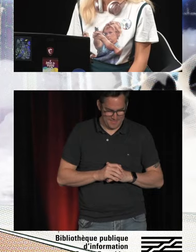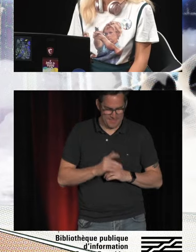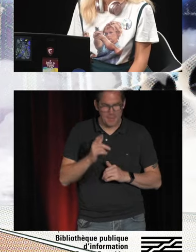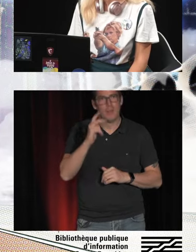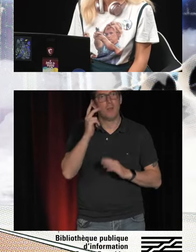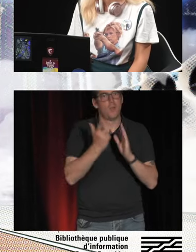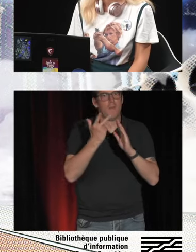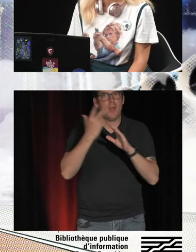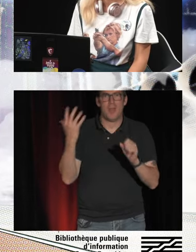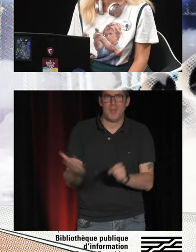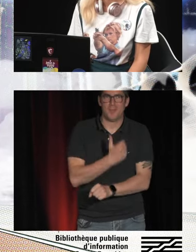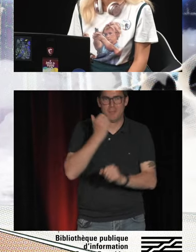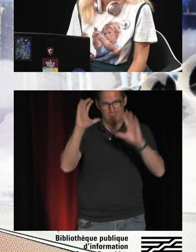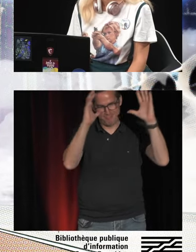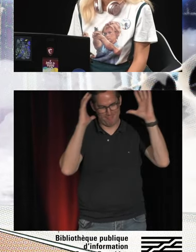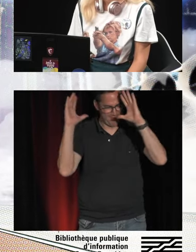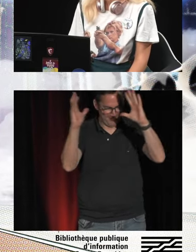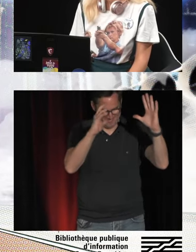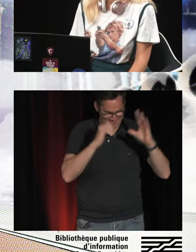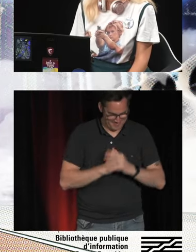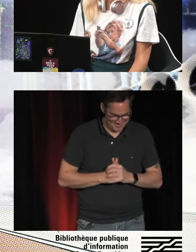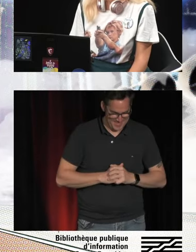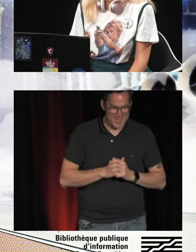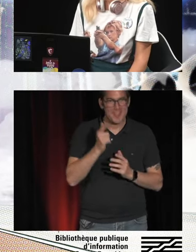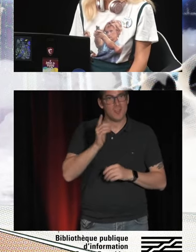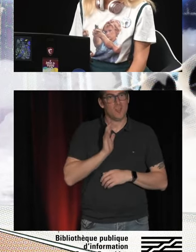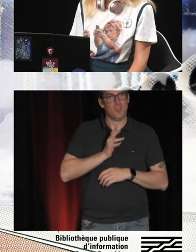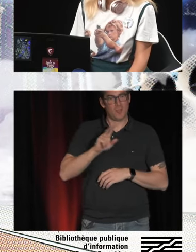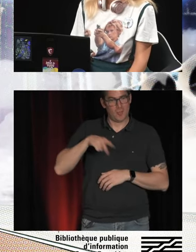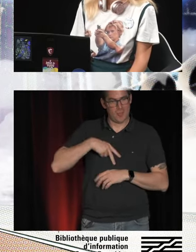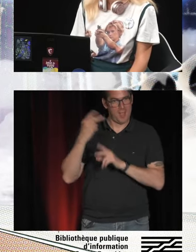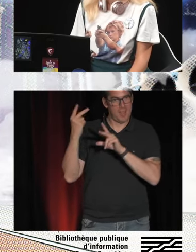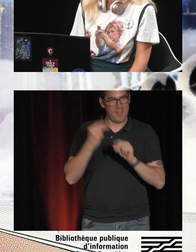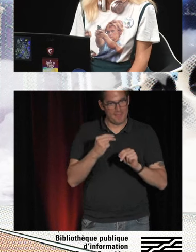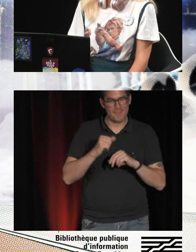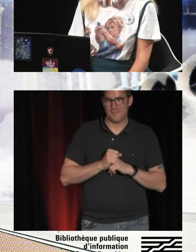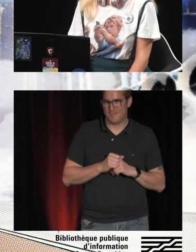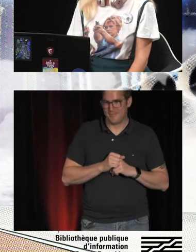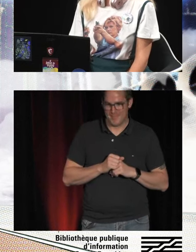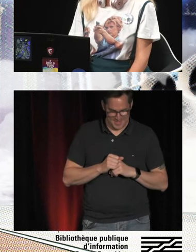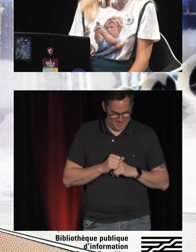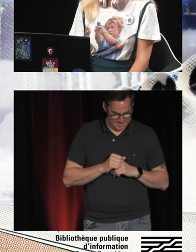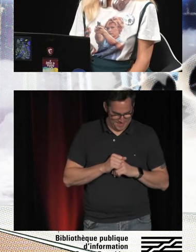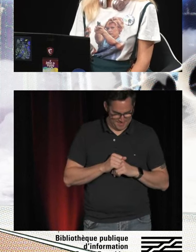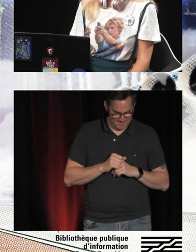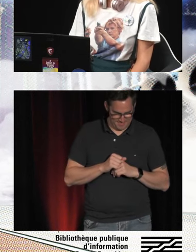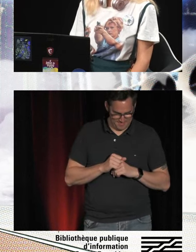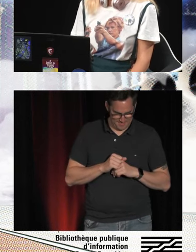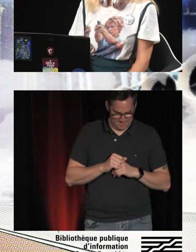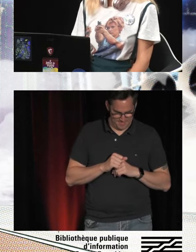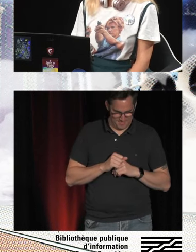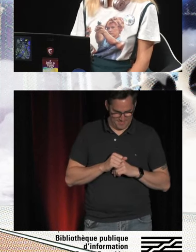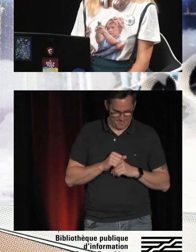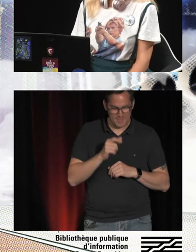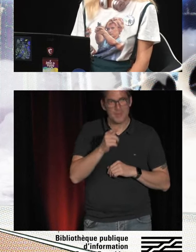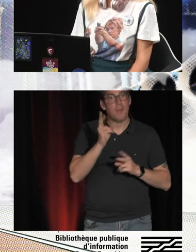Le saut trois fois, merci beaucoup. Et donc là, Milou arrive. Milou arrive. Alors des fois, quand vous êtes en mode difficile,